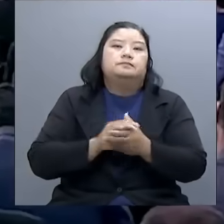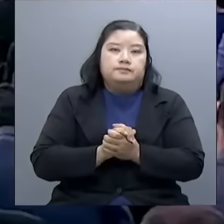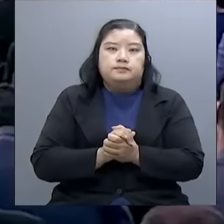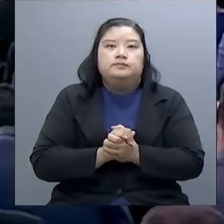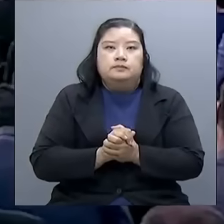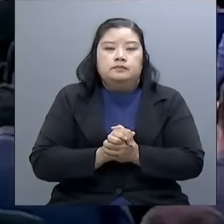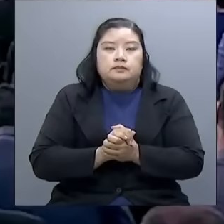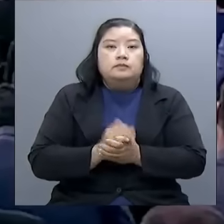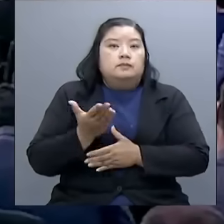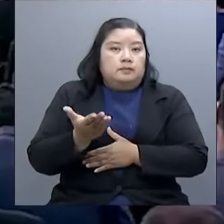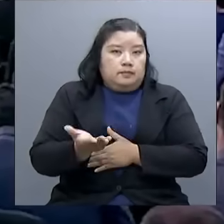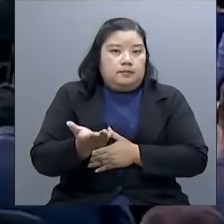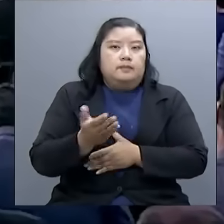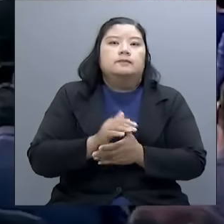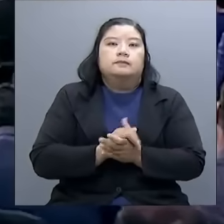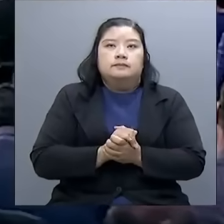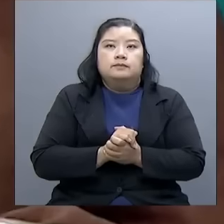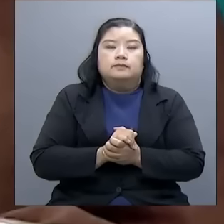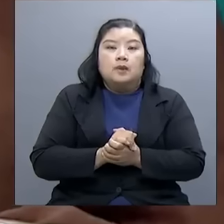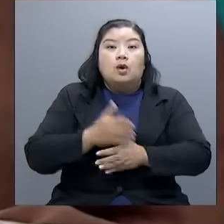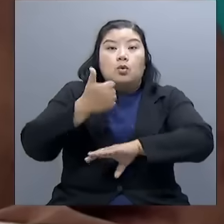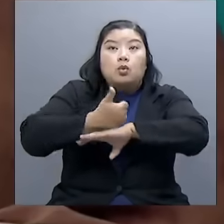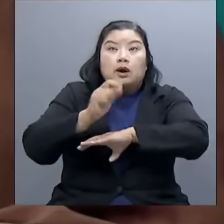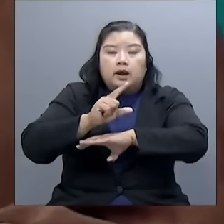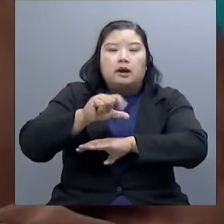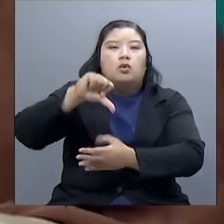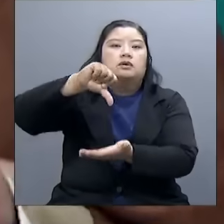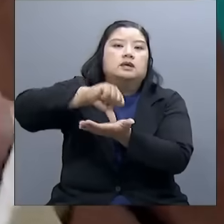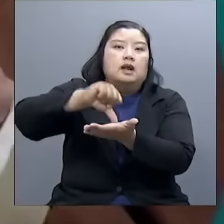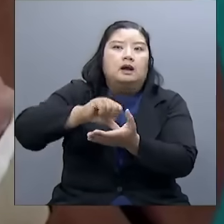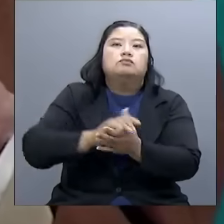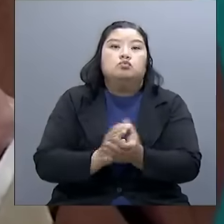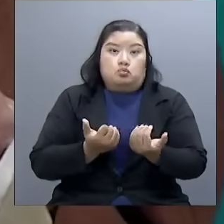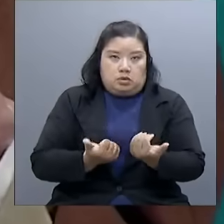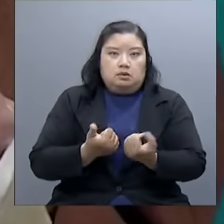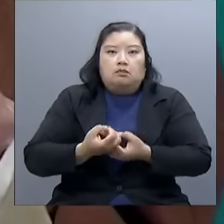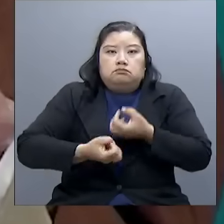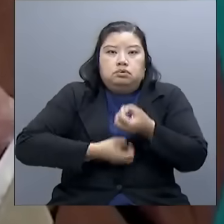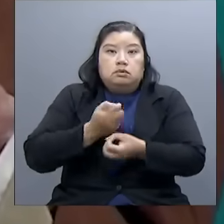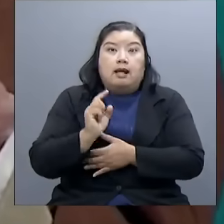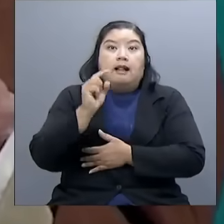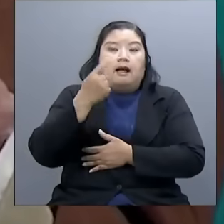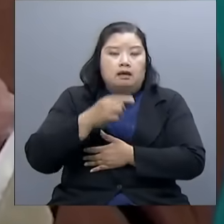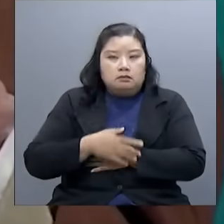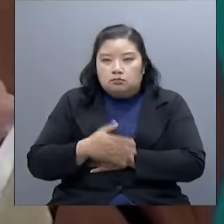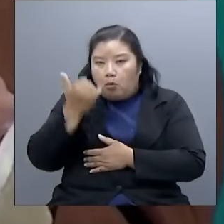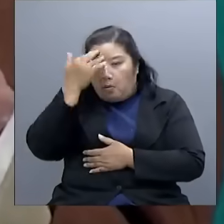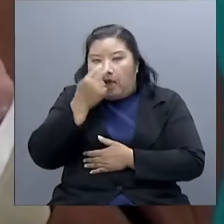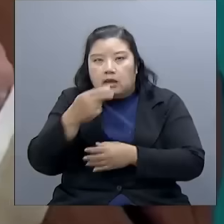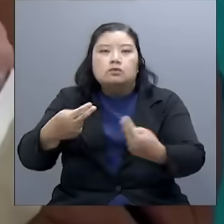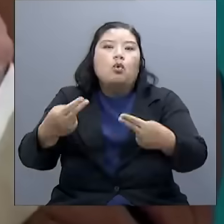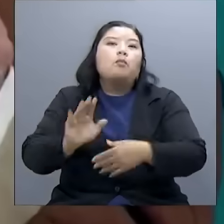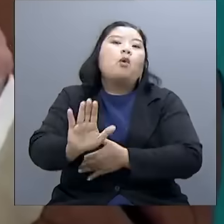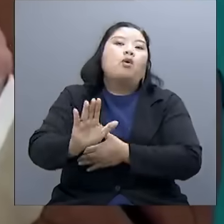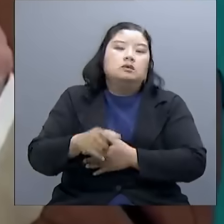อายาตอลลาห์อาลีคาเมนีผู้นำสูงสุดอิหร่านนะคะออกมาพูดเป็นครั้งแรกนับตั้งแต่เกิดการสู้รบค่ะโดยเขาเตือนเขา